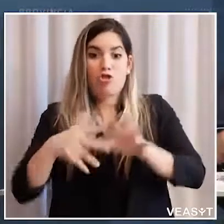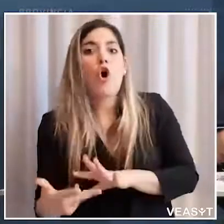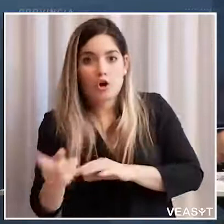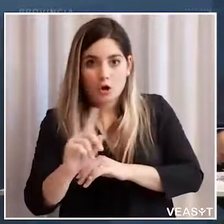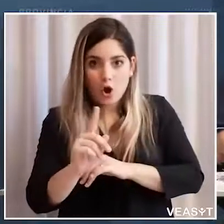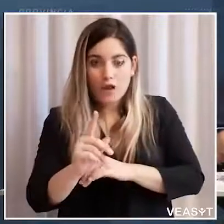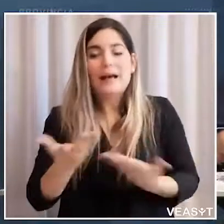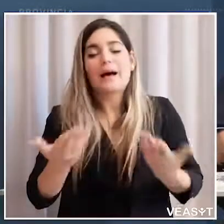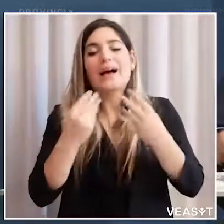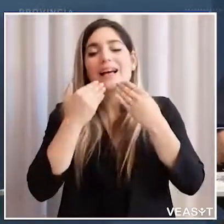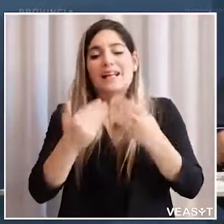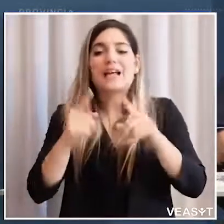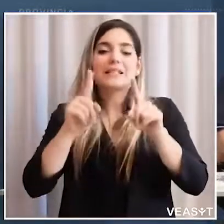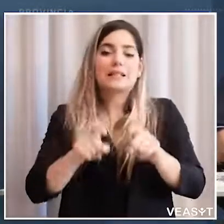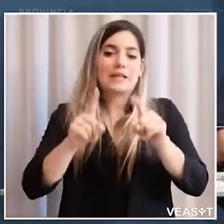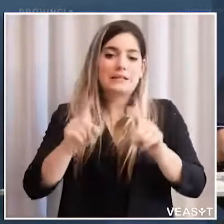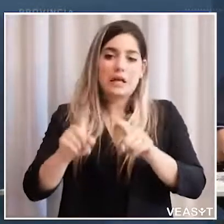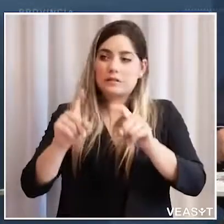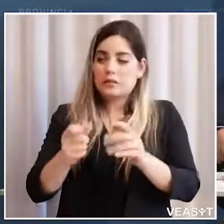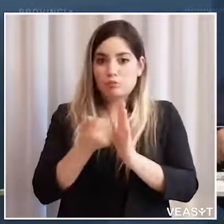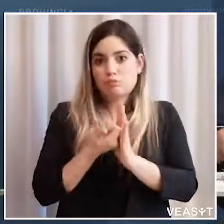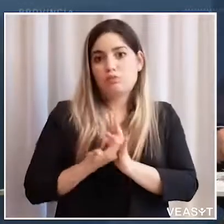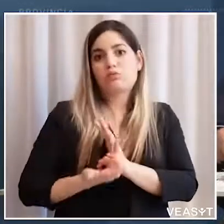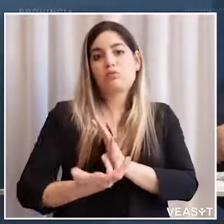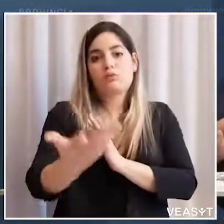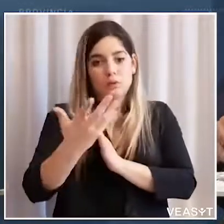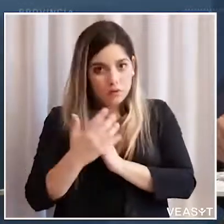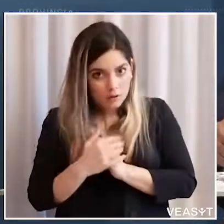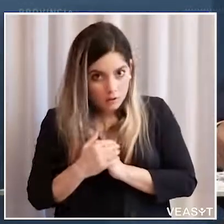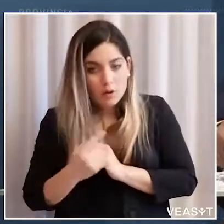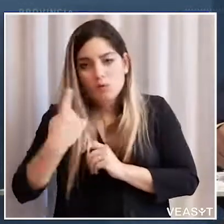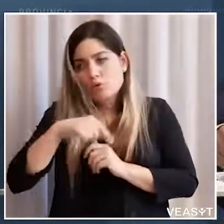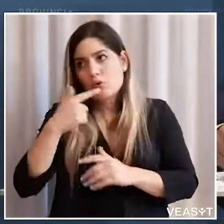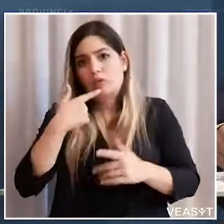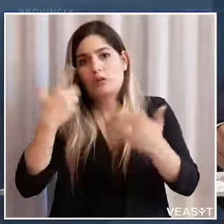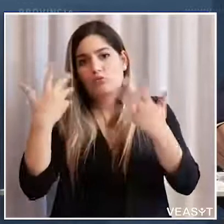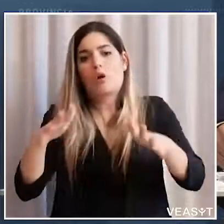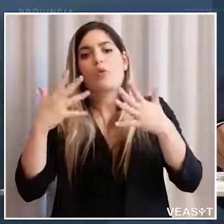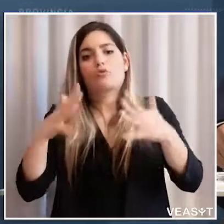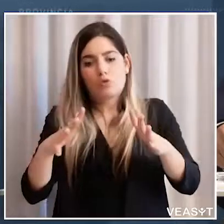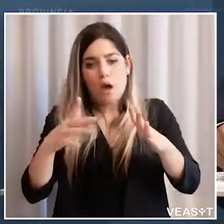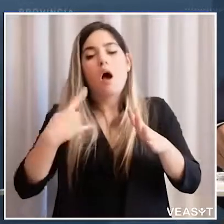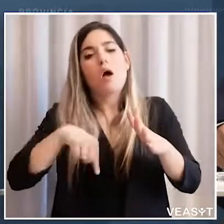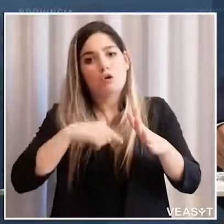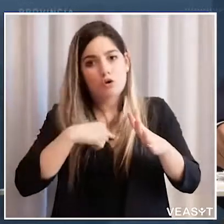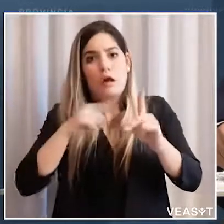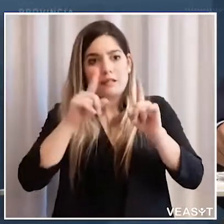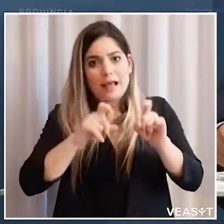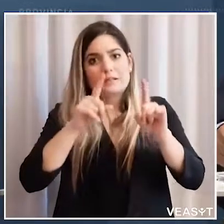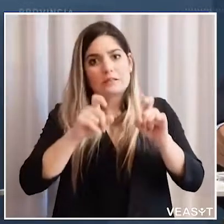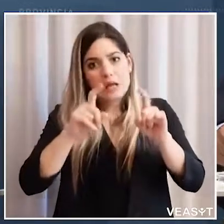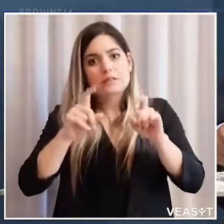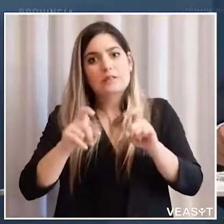possibile grazie al grazie al grande numero dei test effettuate confronto di altre regioni l'abbiamo detto tantissime volte abbiamo esteso la